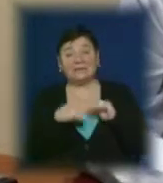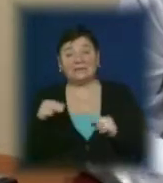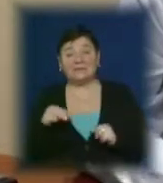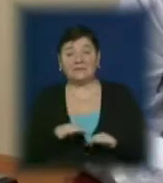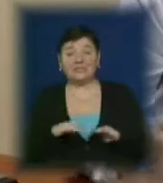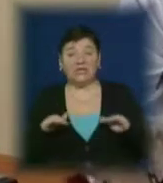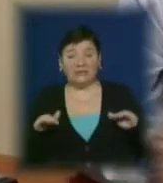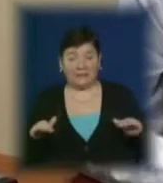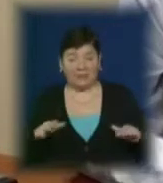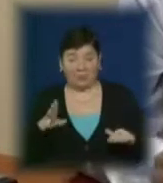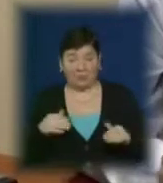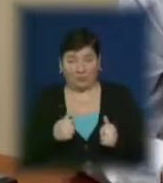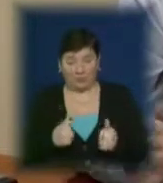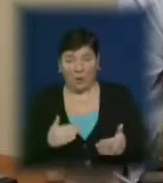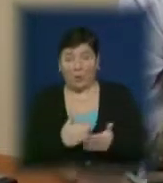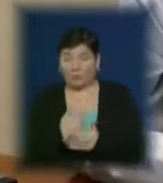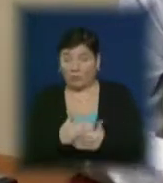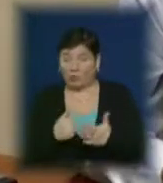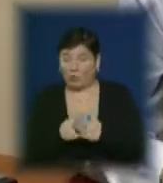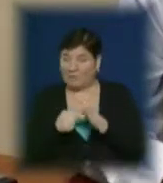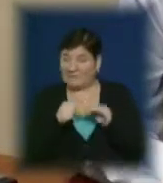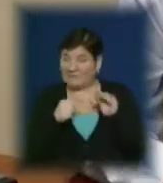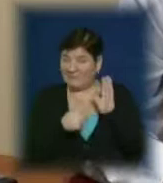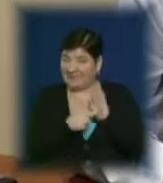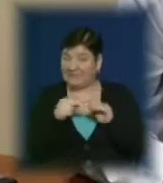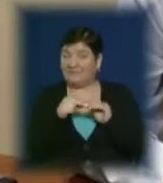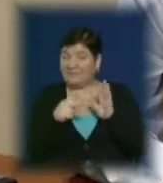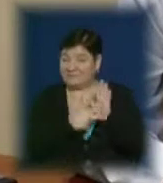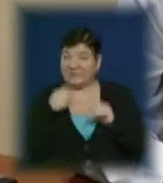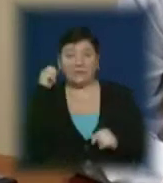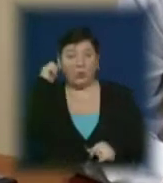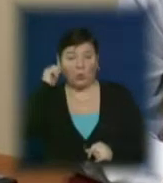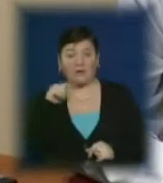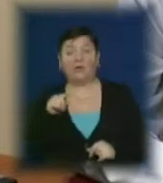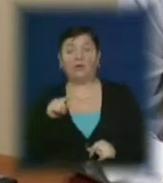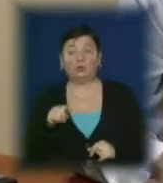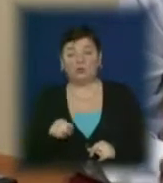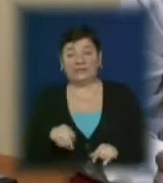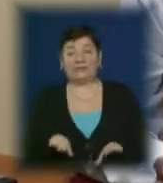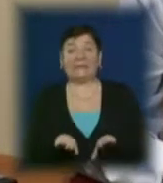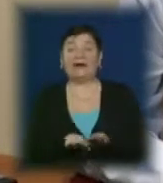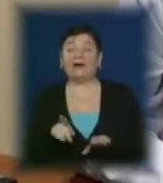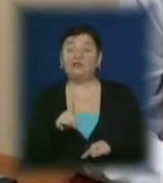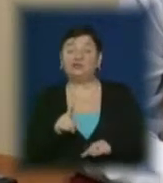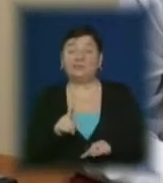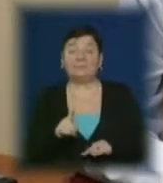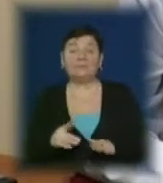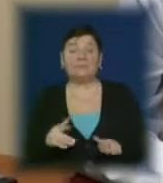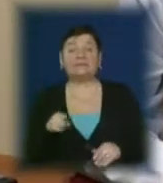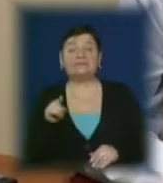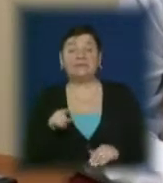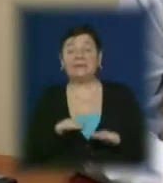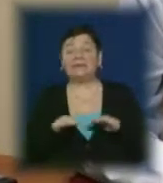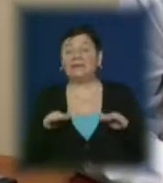майже 17 тисяч дітей. Це до 17 років, практично до 18. Ну і тут цифра така, що з тих дітей, яких